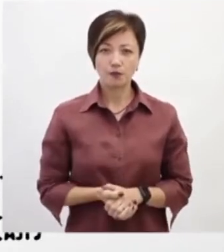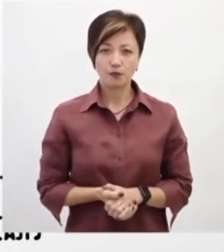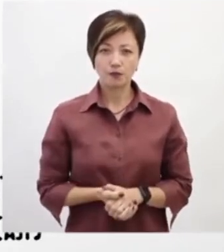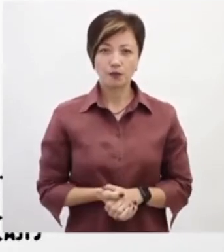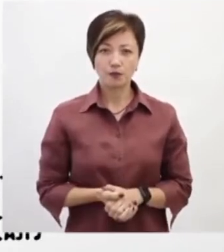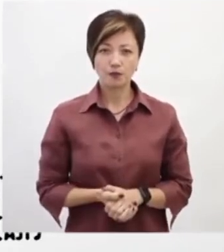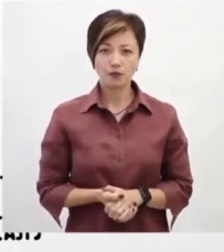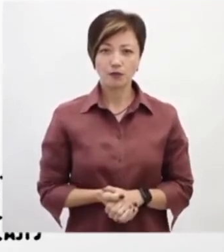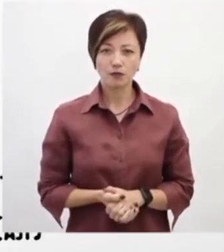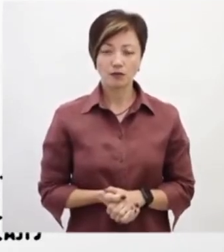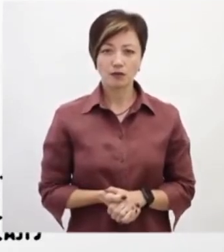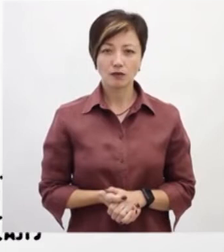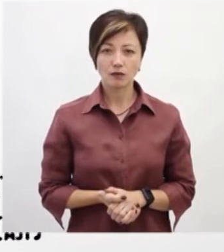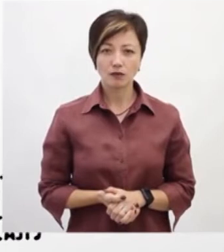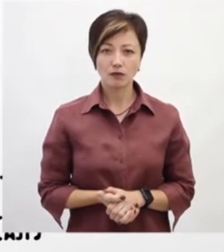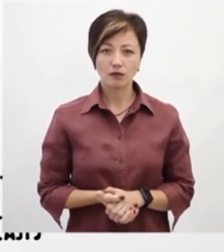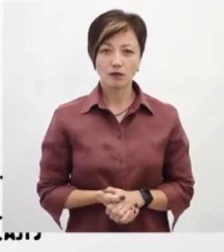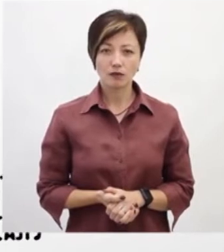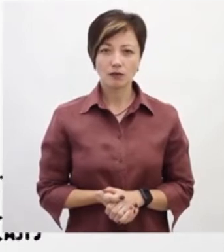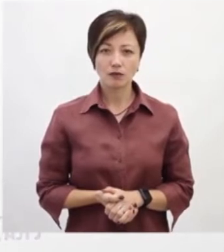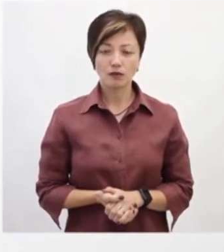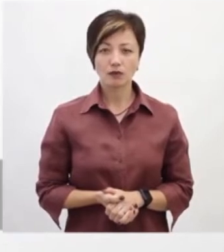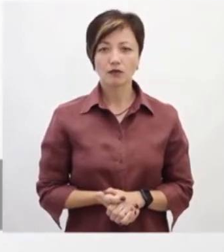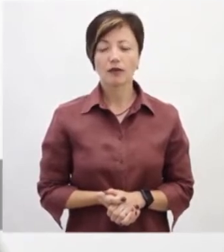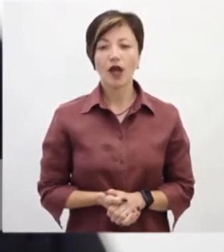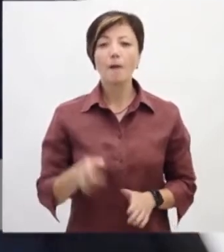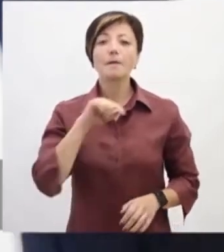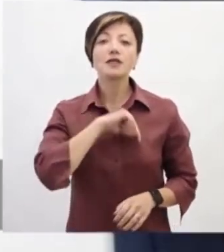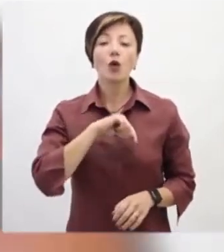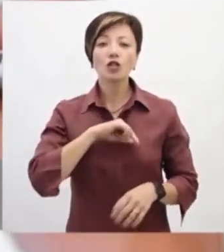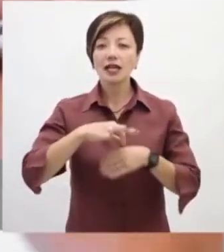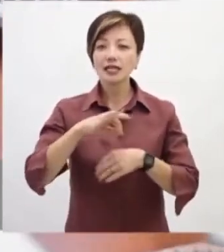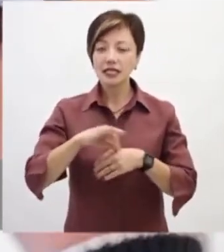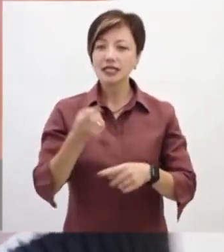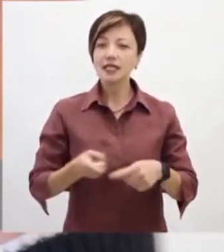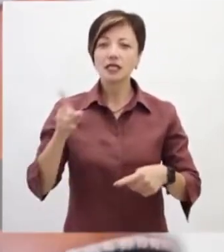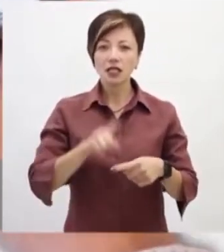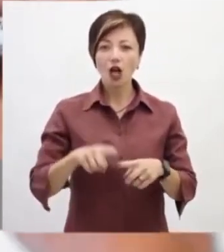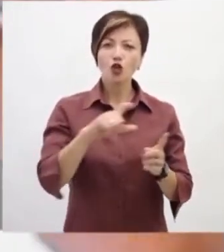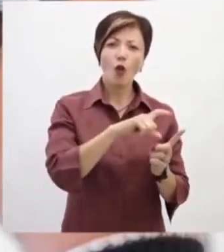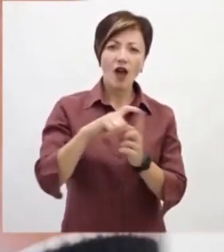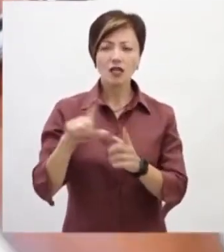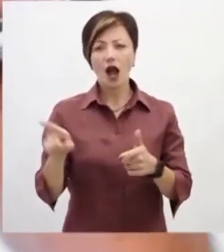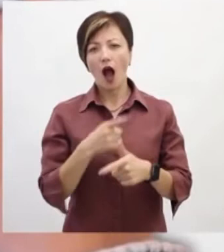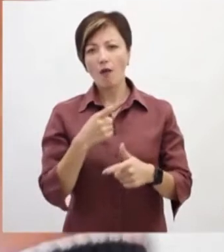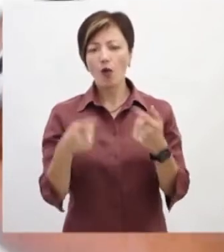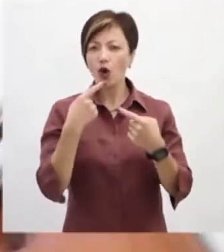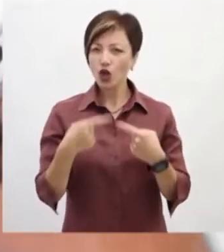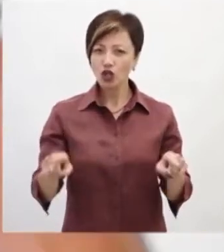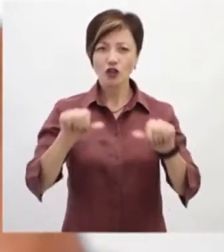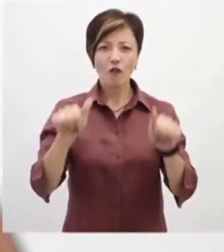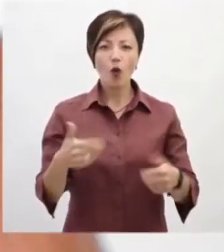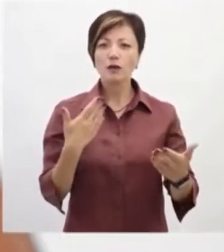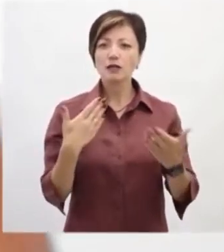Психологічне насильство – це словесні або несловесні форми спілкування в цілях нанесення розумової або емоційної шкоди